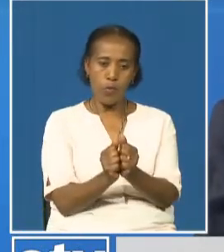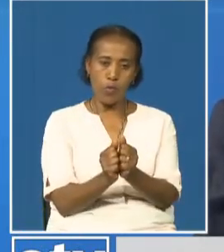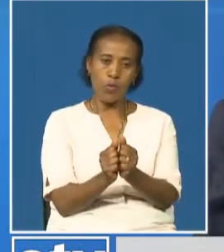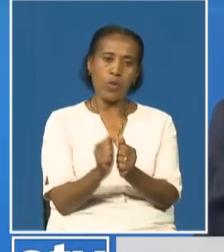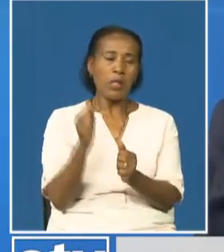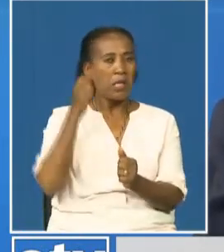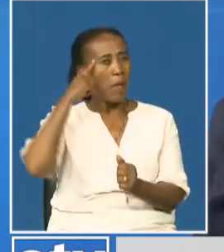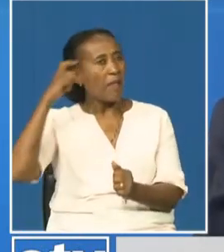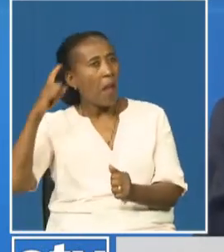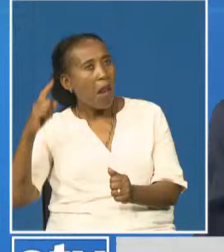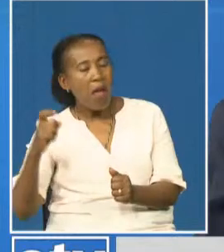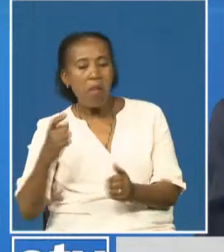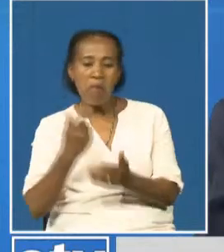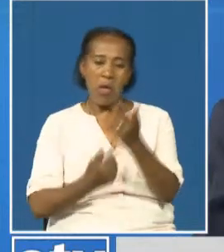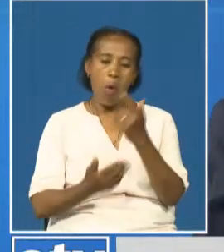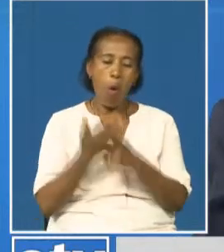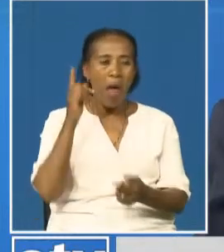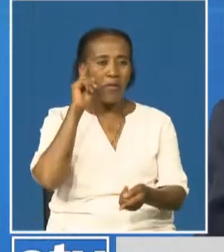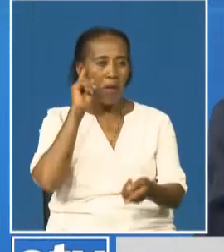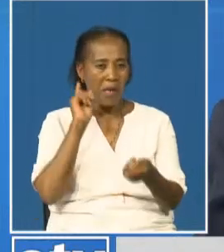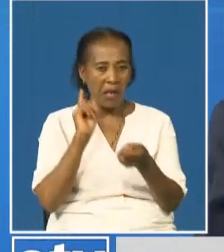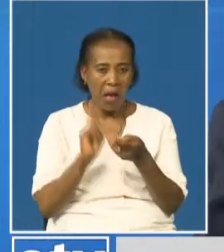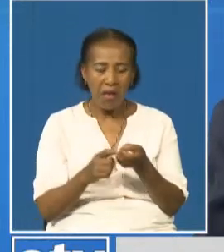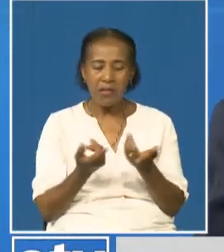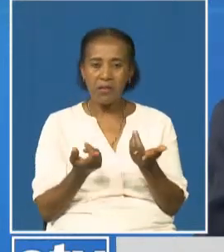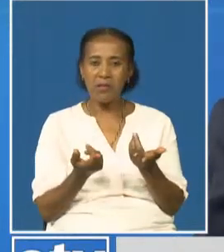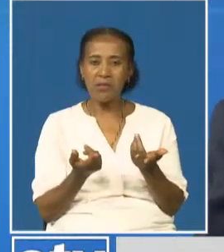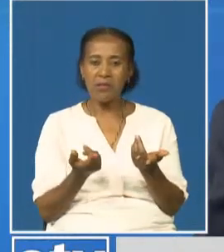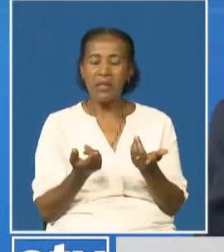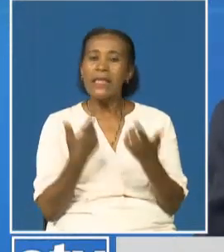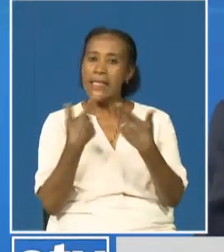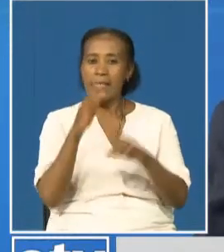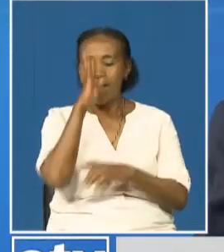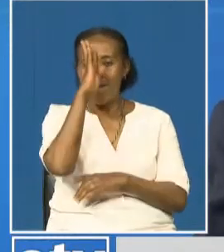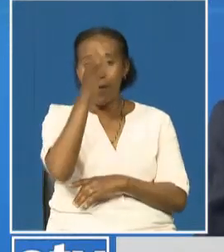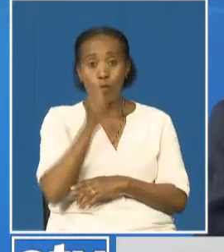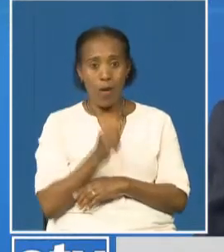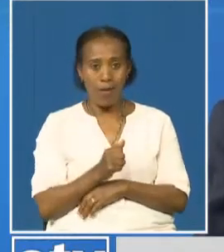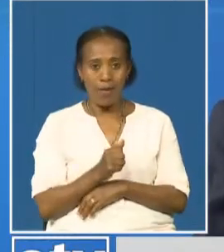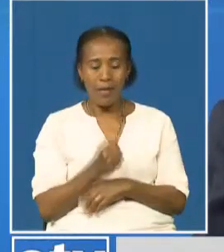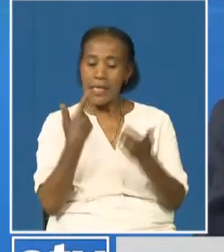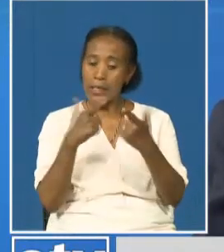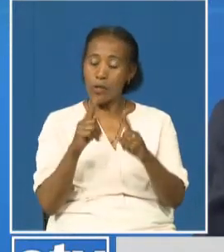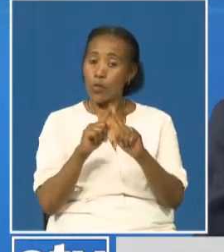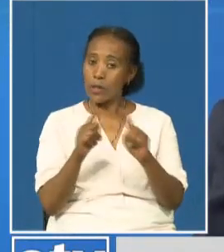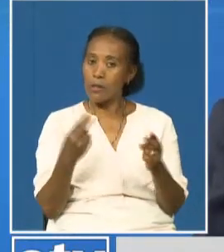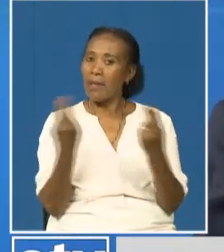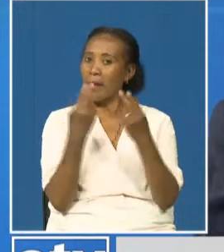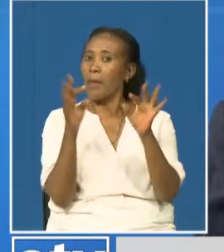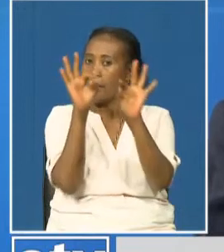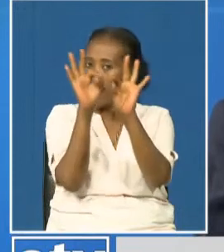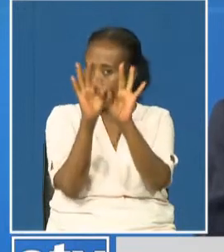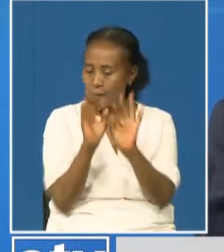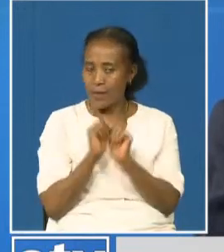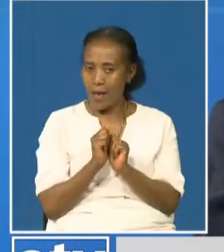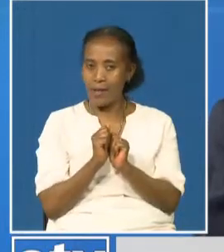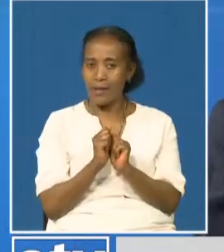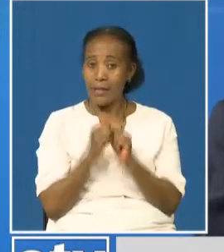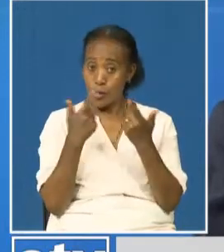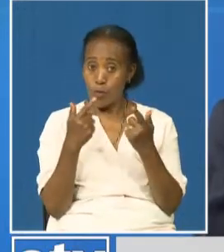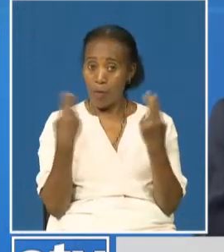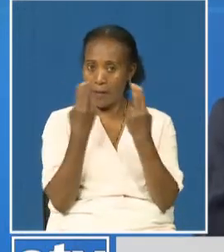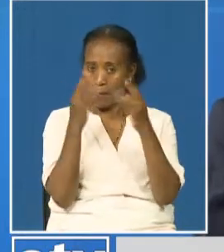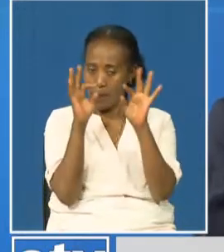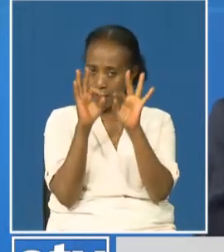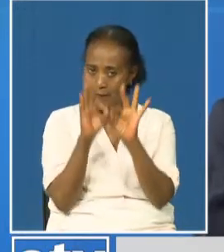የመተለም የመወያየት የማቀድ እድል ፈጥሯል። እድሉን ግን መጠቀም ያስፈልጋል። እድሉን መጠቀም